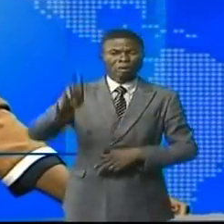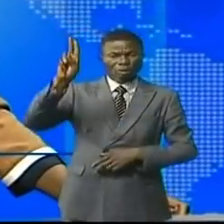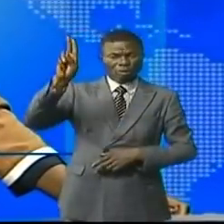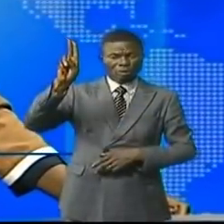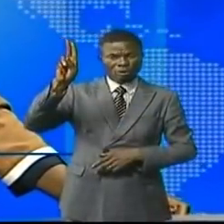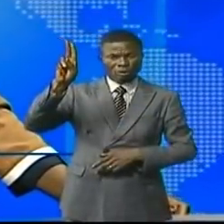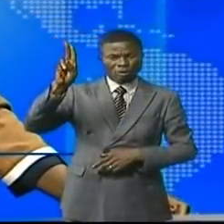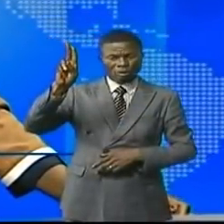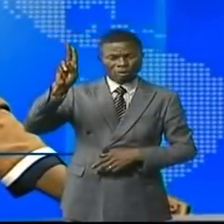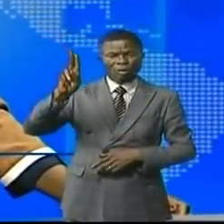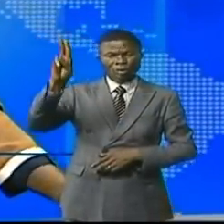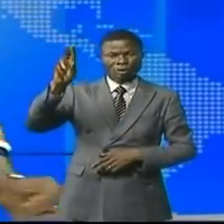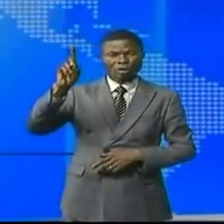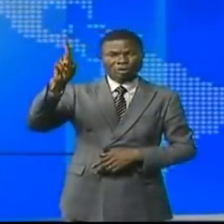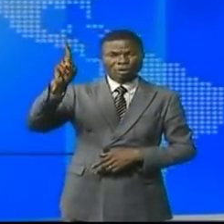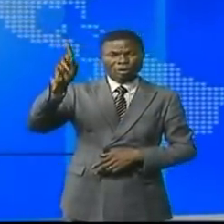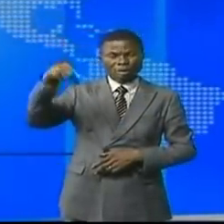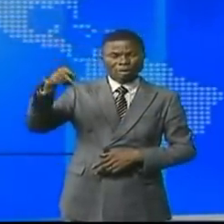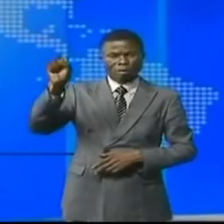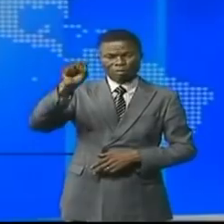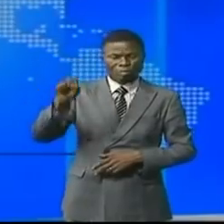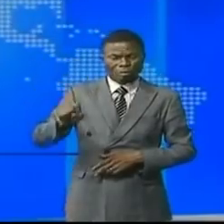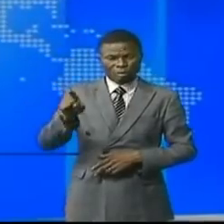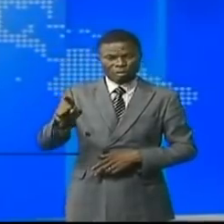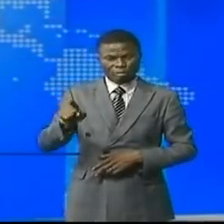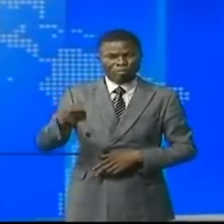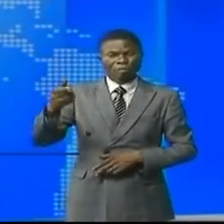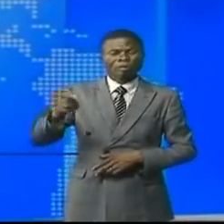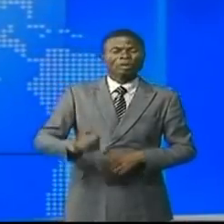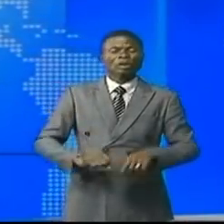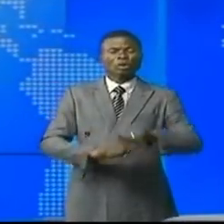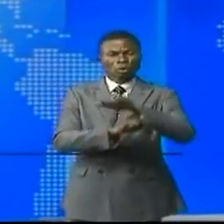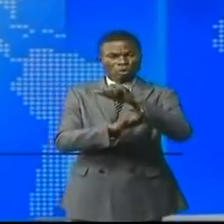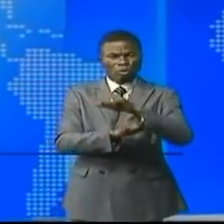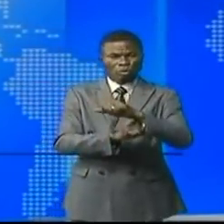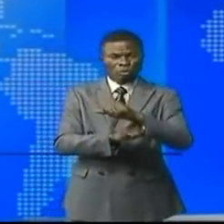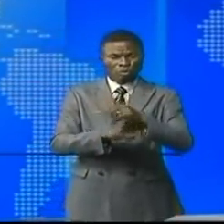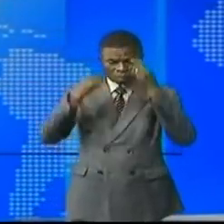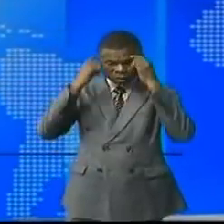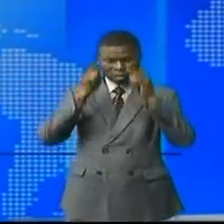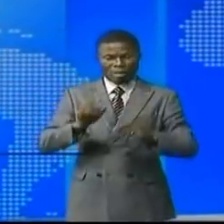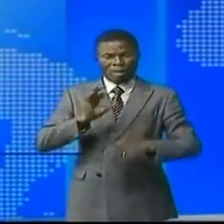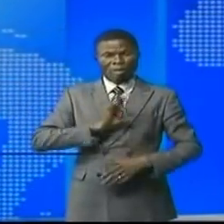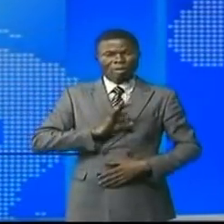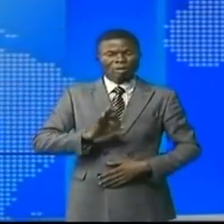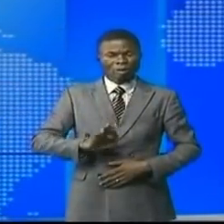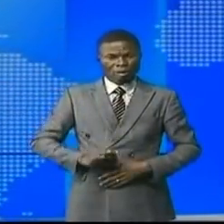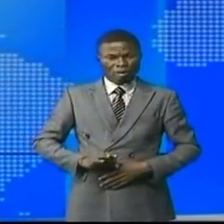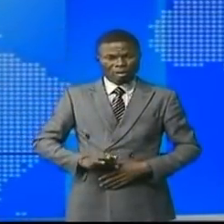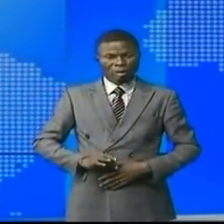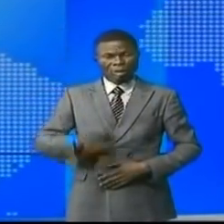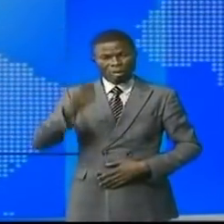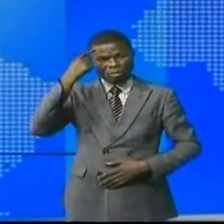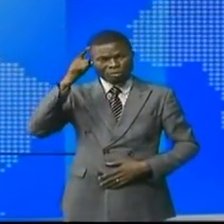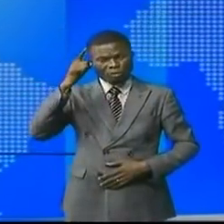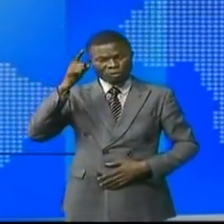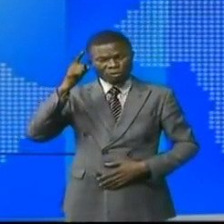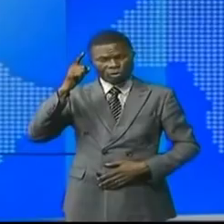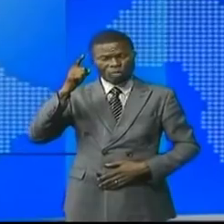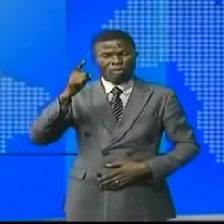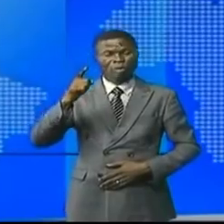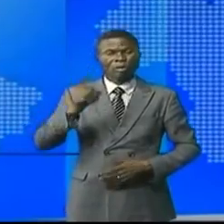la Nation, par le biais de l'honorable Gratien, réitèrent leur soutien à la mesure du chef de l'État, celle de